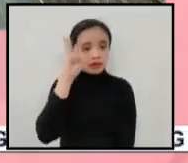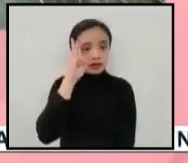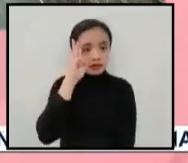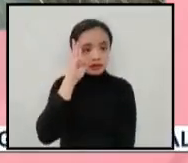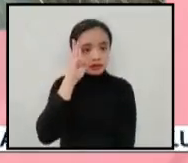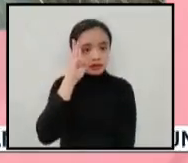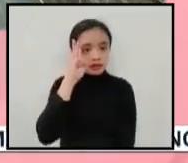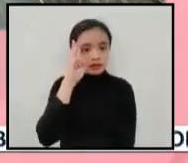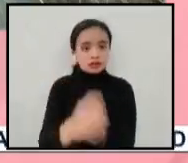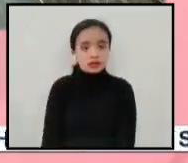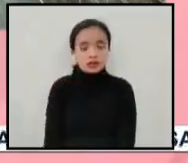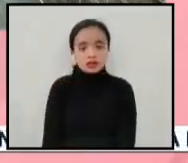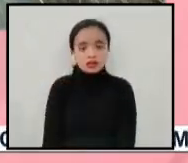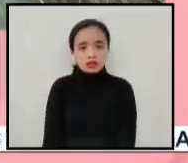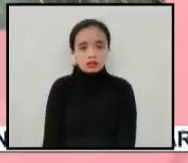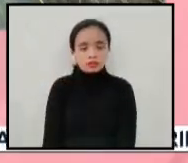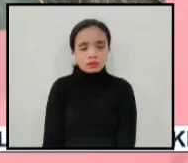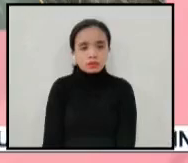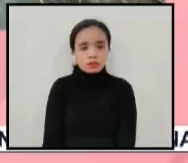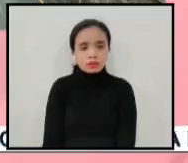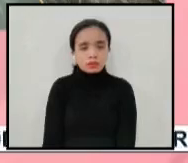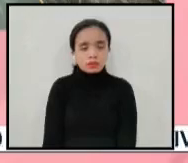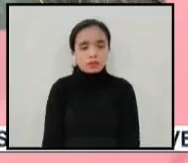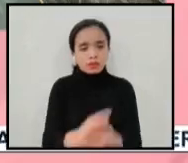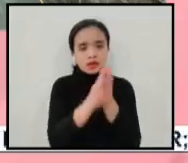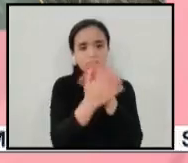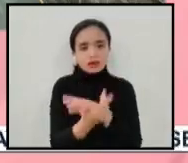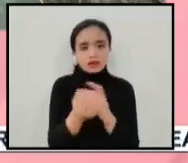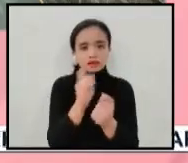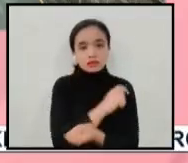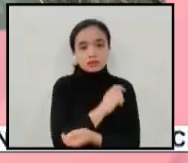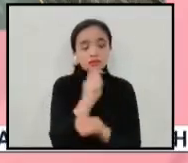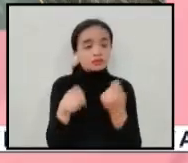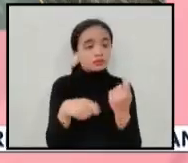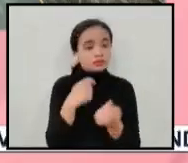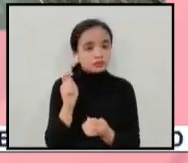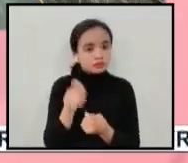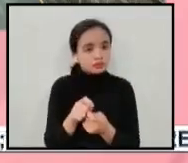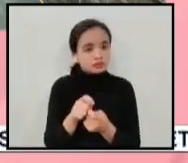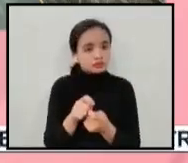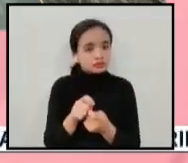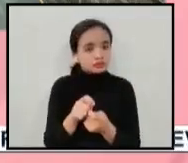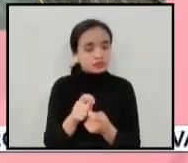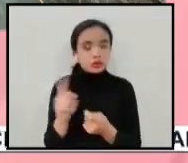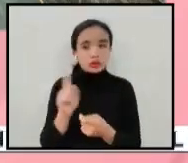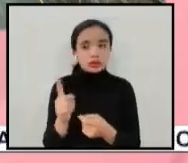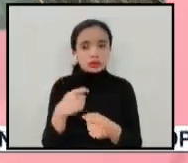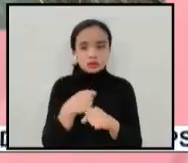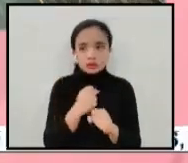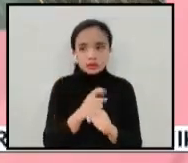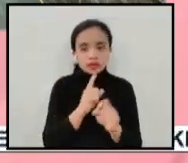specificity of the responses that we make, especially in healthcare.